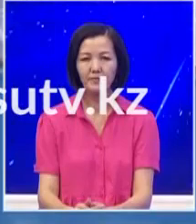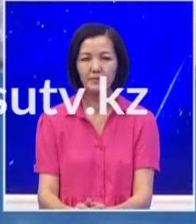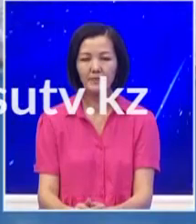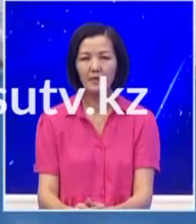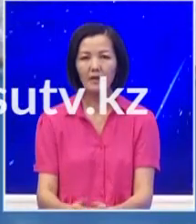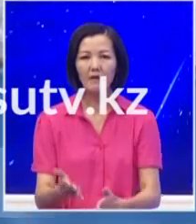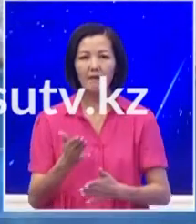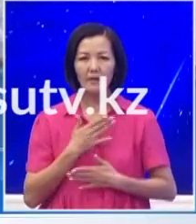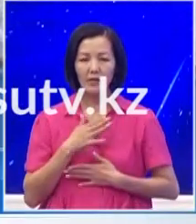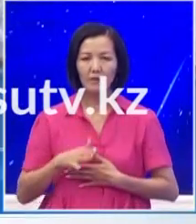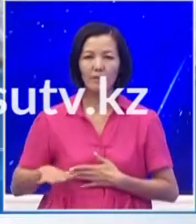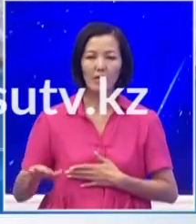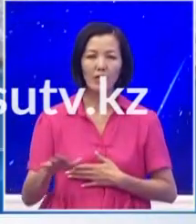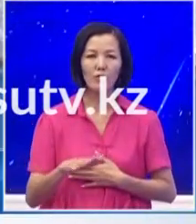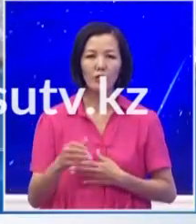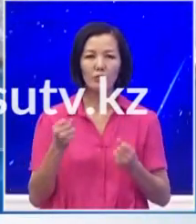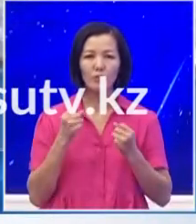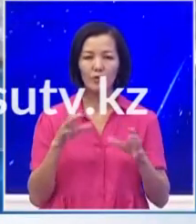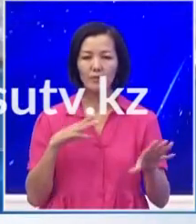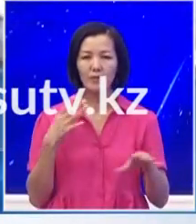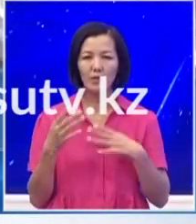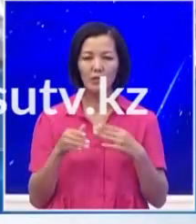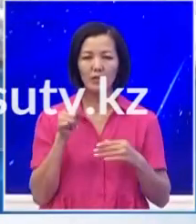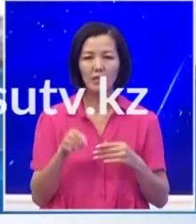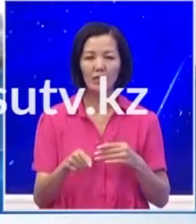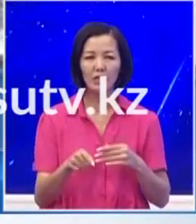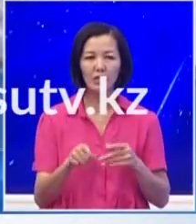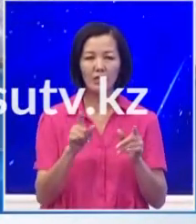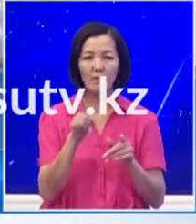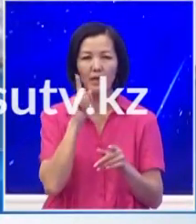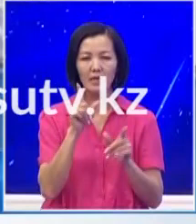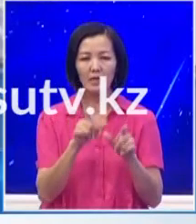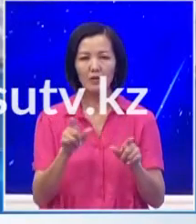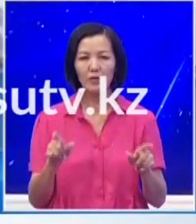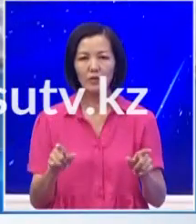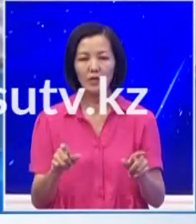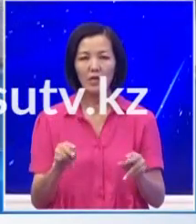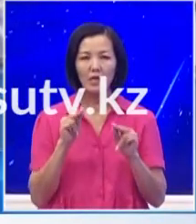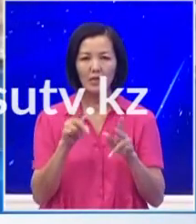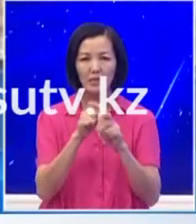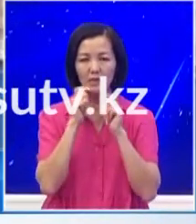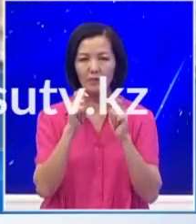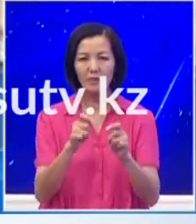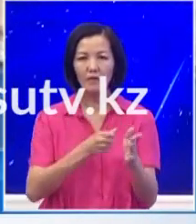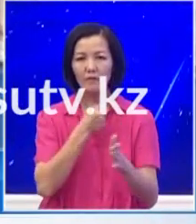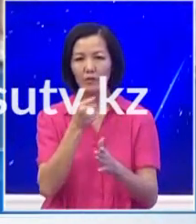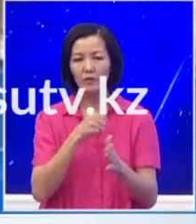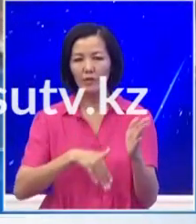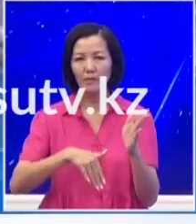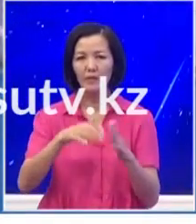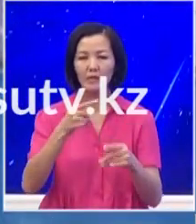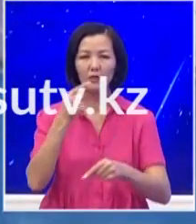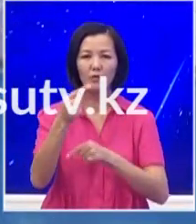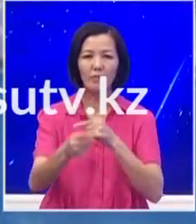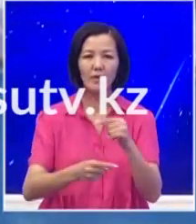В нашем районе спортом занимаются более 1000 молодых людей. Этот комплекс стал настоящим подарком и для взрослых, и для подрастающего